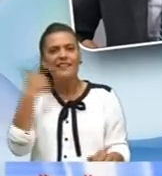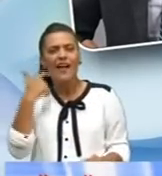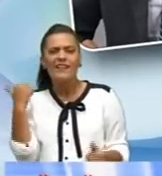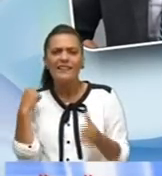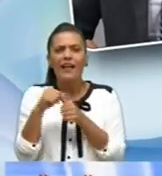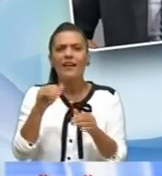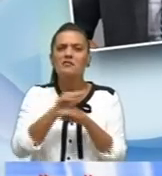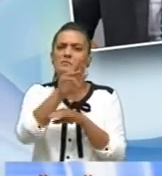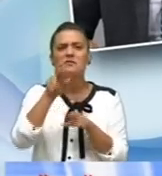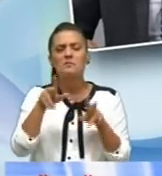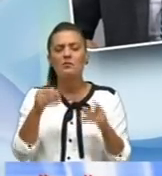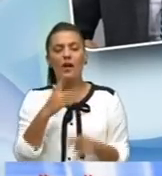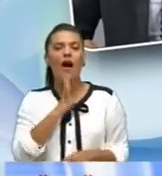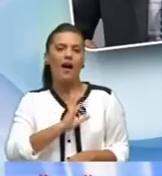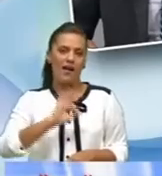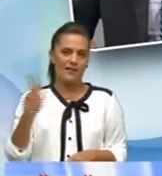canlandı adeta.